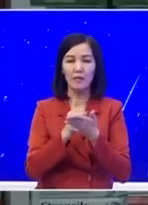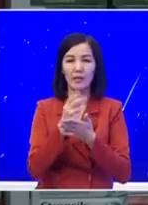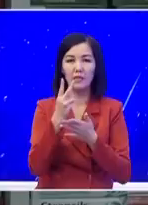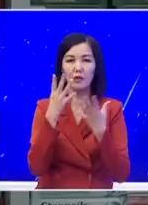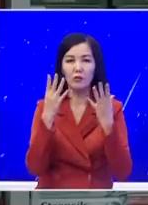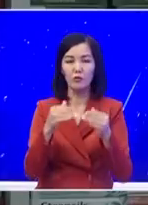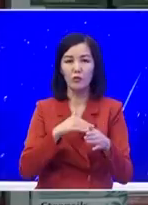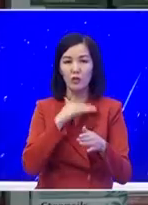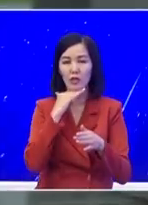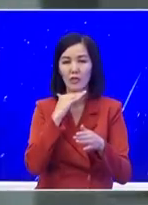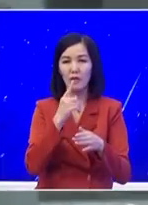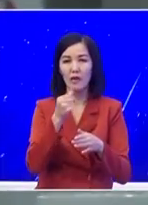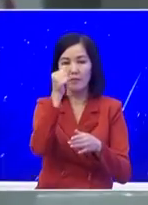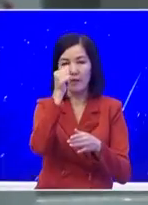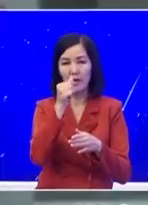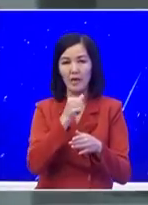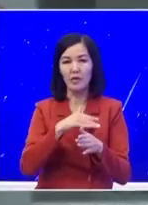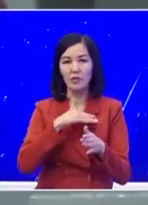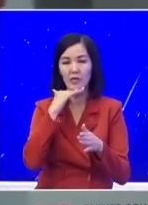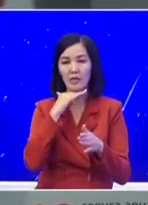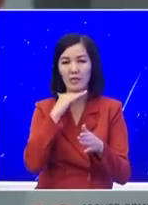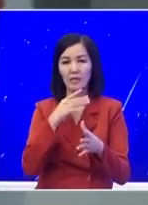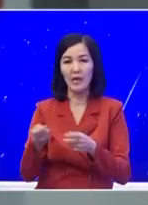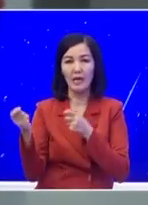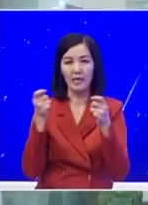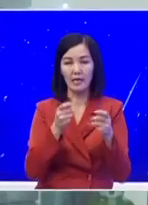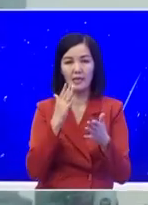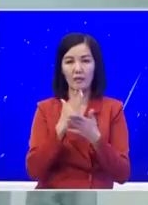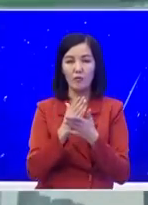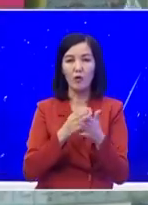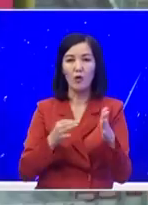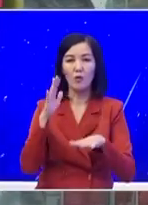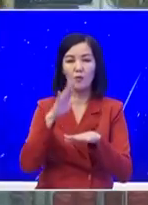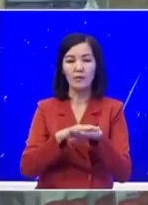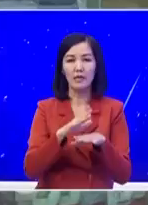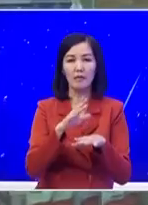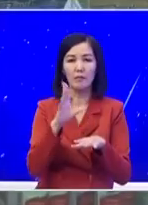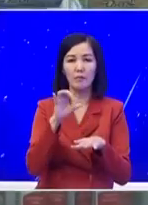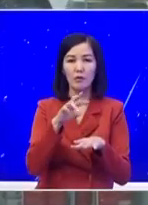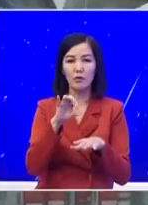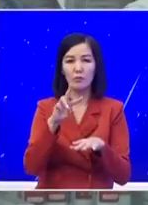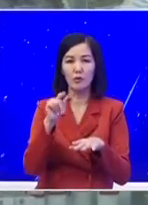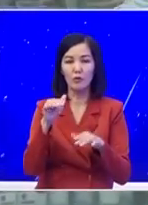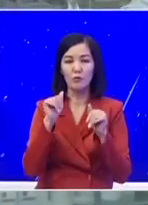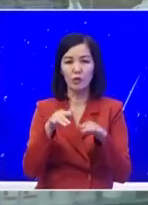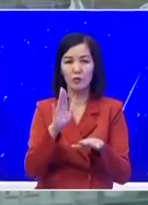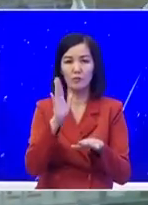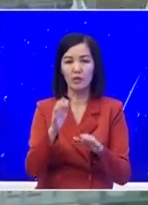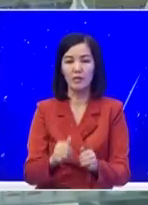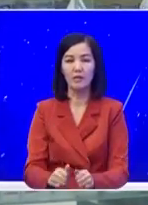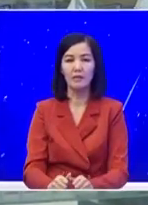жетеді. Жақын арада 1 айға жетерліктей қоры жасалады. Облыс әкімі оған 500 миллион теңге бөлуге шешім шығарды.